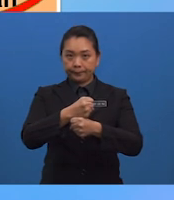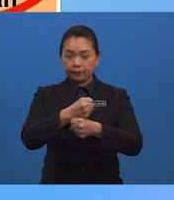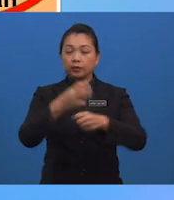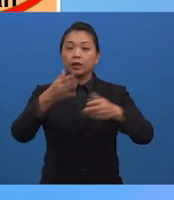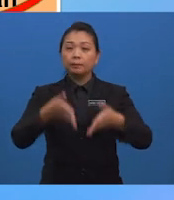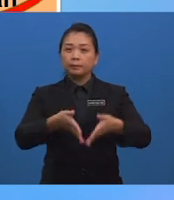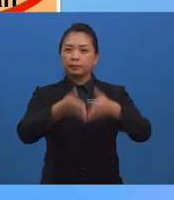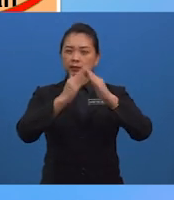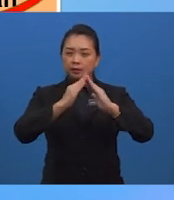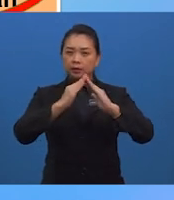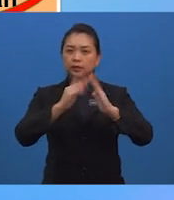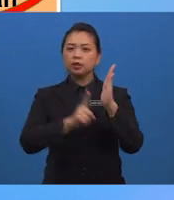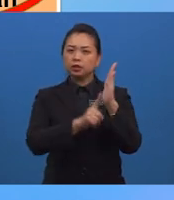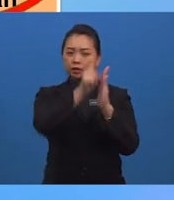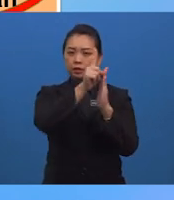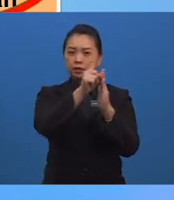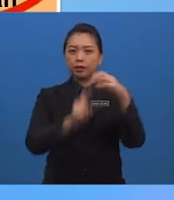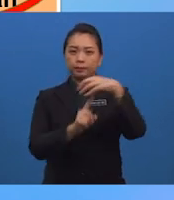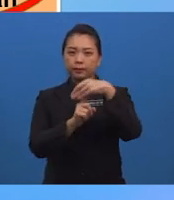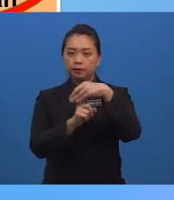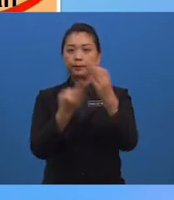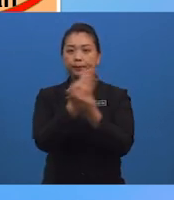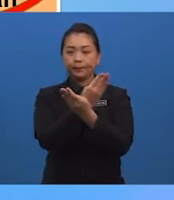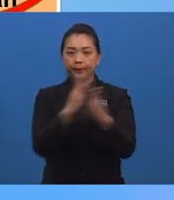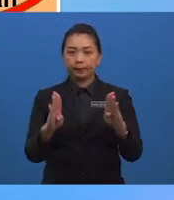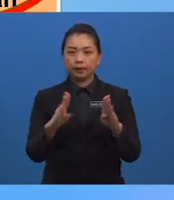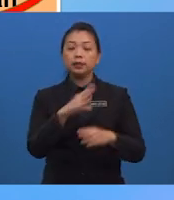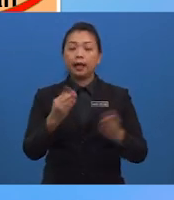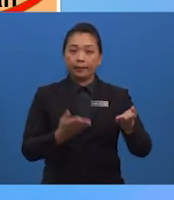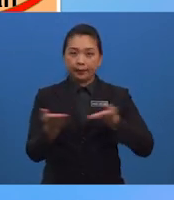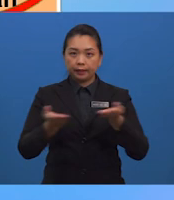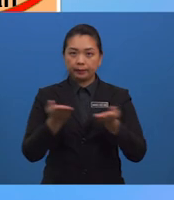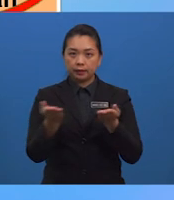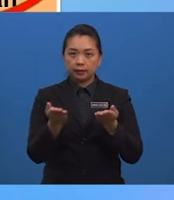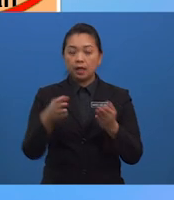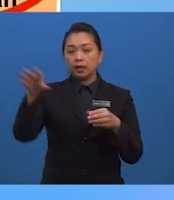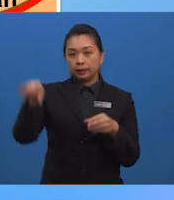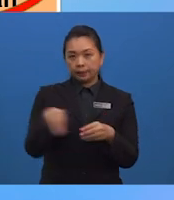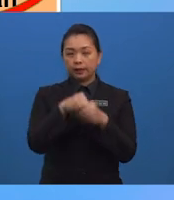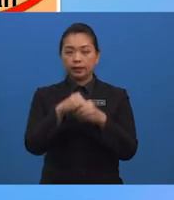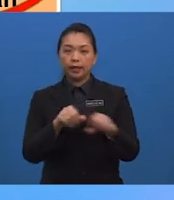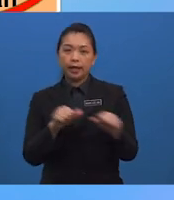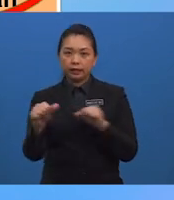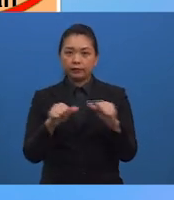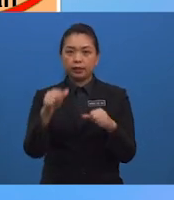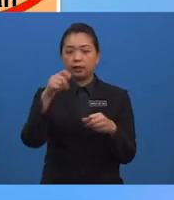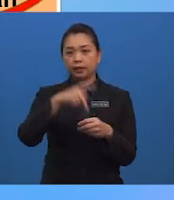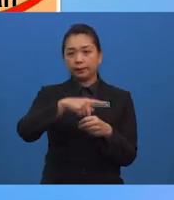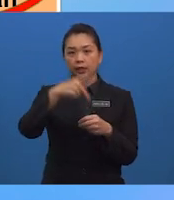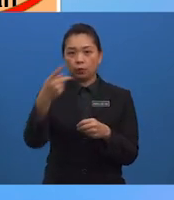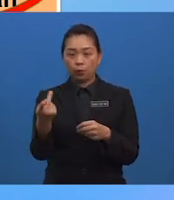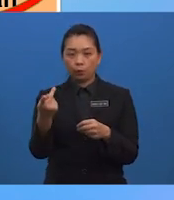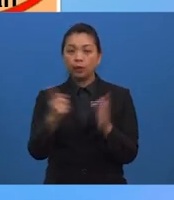Permintaan yang tinggi dari pasaran bebas terhadap barangan dan perkhidmatan menyebabkan aktiviti